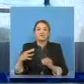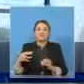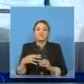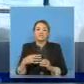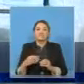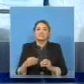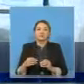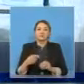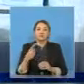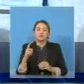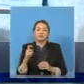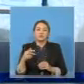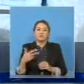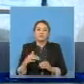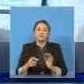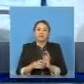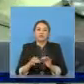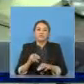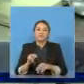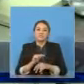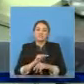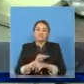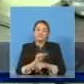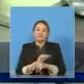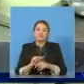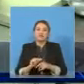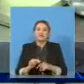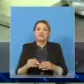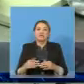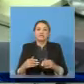15192 заболевших. Число выздоровевших пациентов увеличилось до